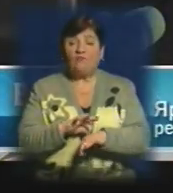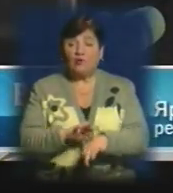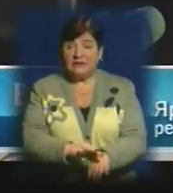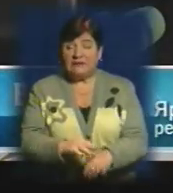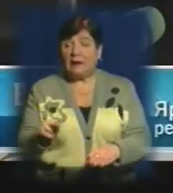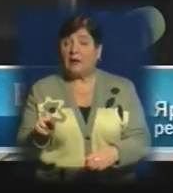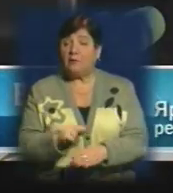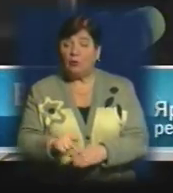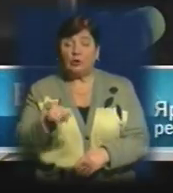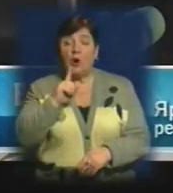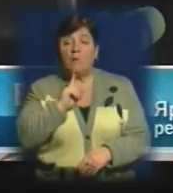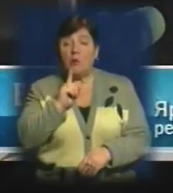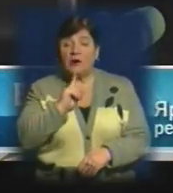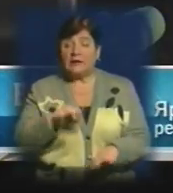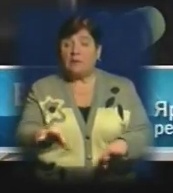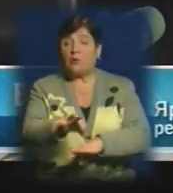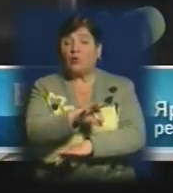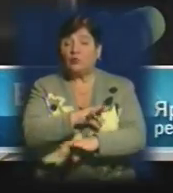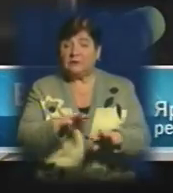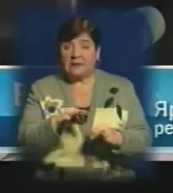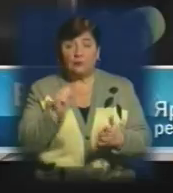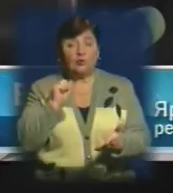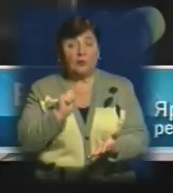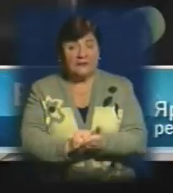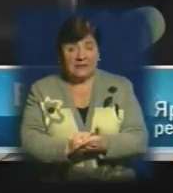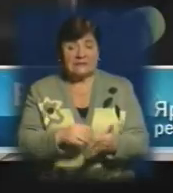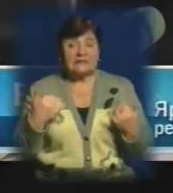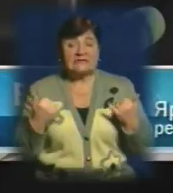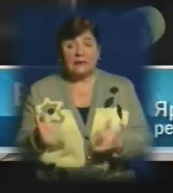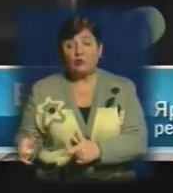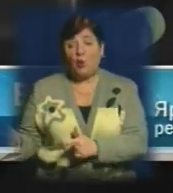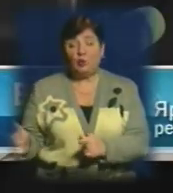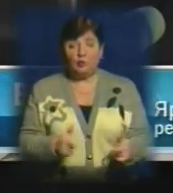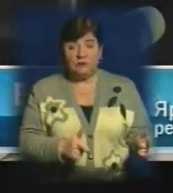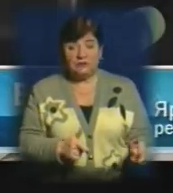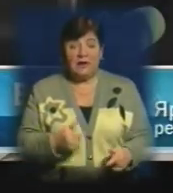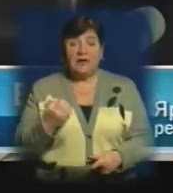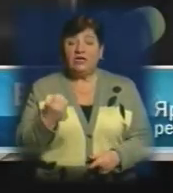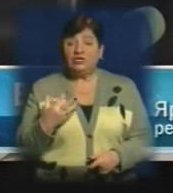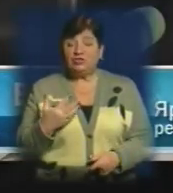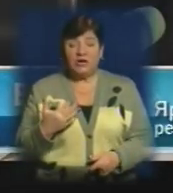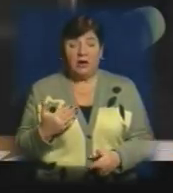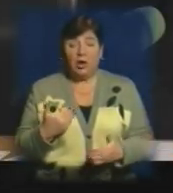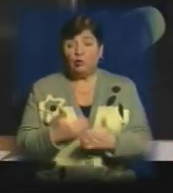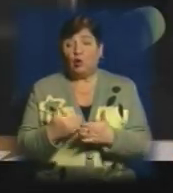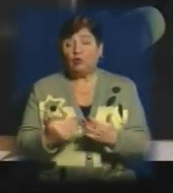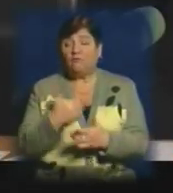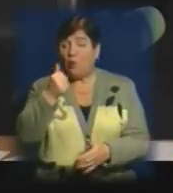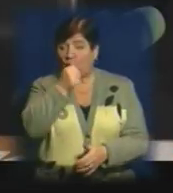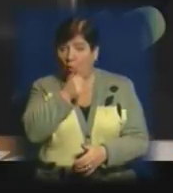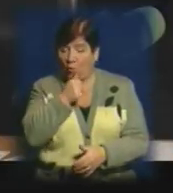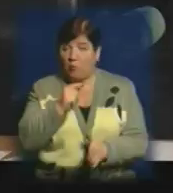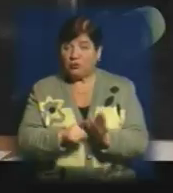починати ремонт, поки немає проєктно-кошторисної документації. Вона зараз готується. Вона почала готуватися ще минулого року, в 2017